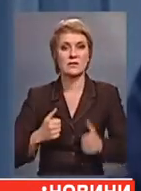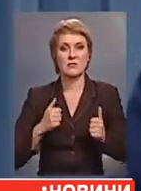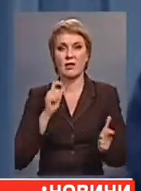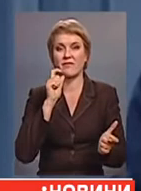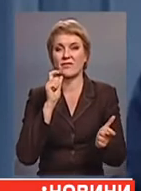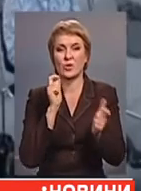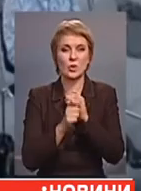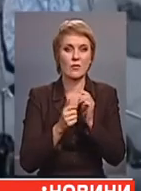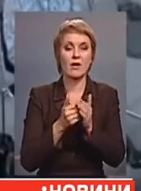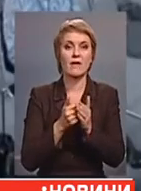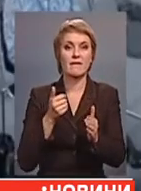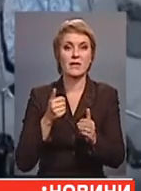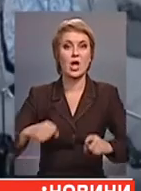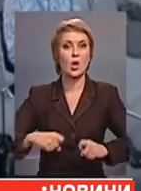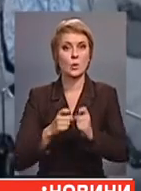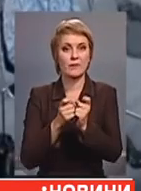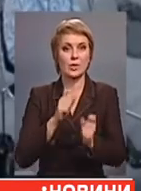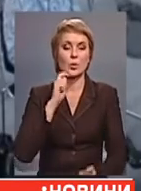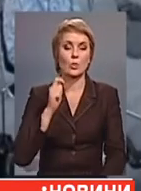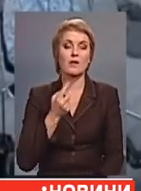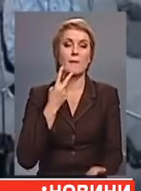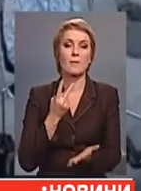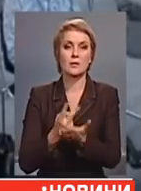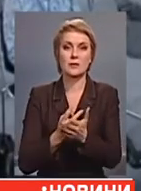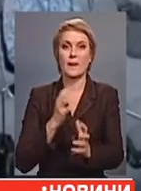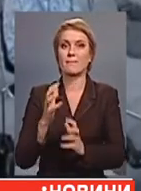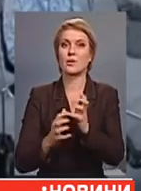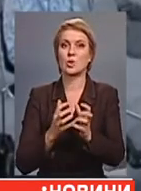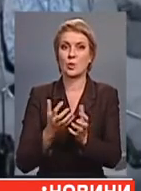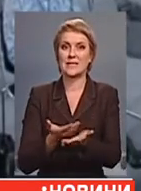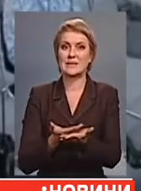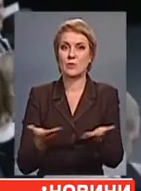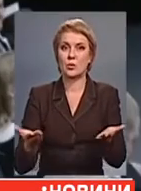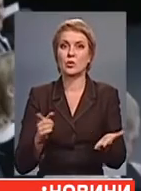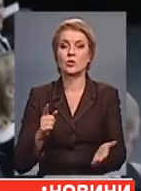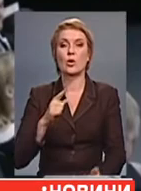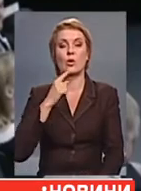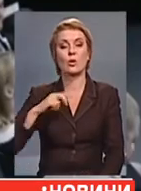від конфлікту в Україні і показати міжнародній спільноті, що Федерація досі ключовий